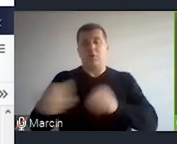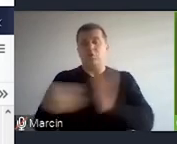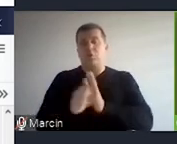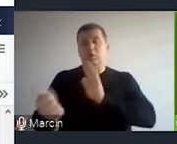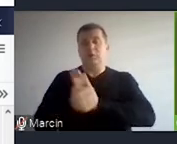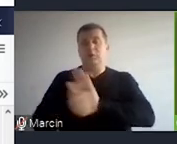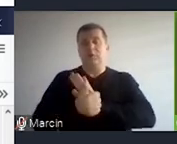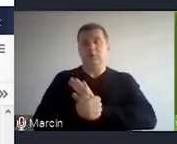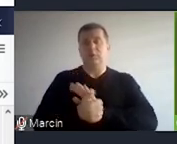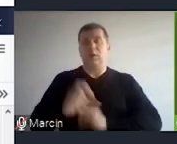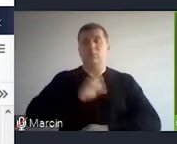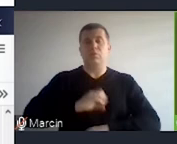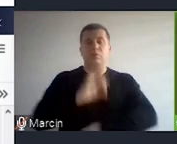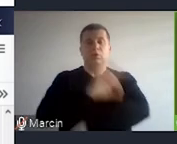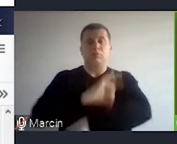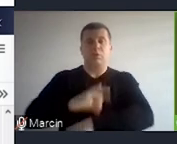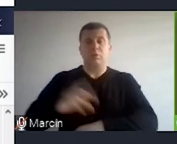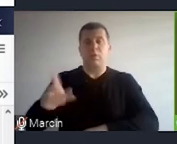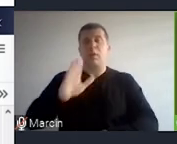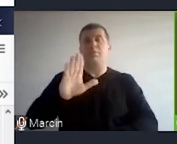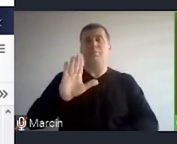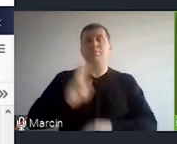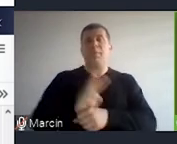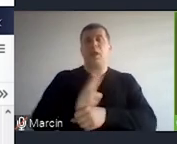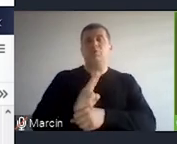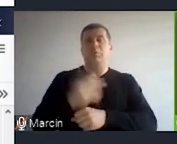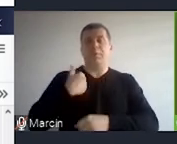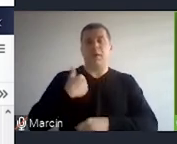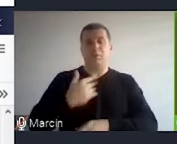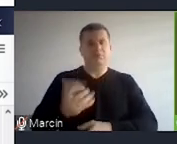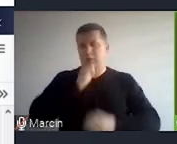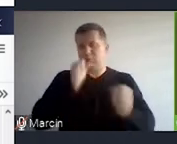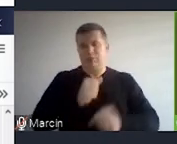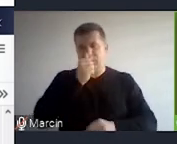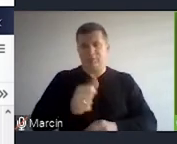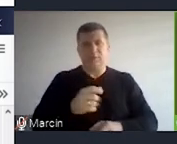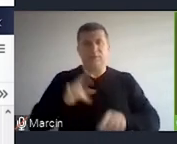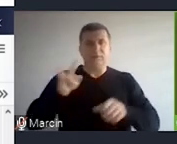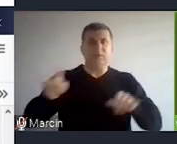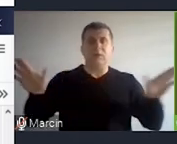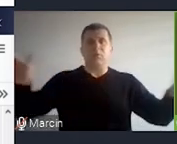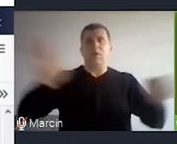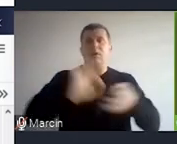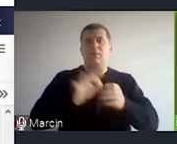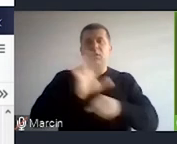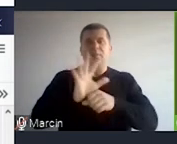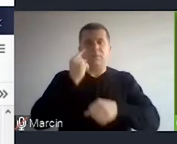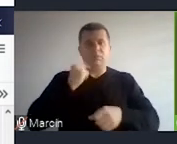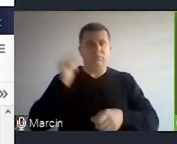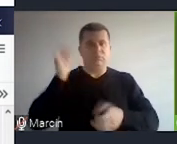16 w biurze projektu w Bielsku-Białej. No absolutnie nie jestem w stanie nawet samolotem w 15 minut,